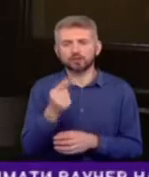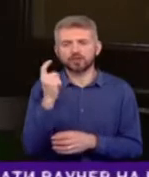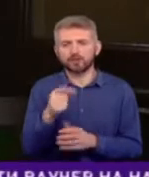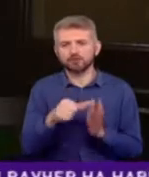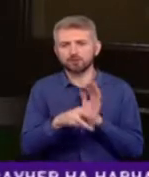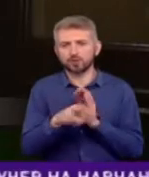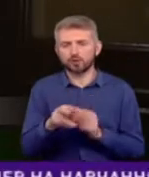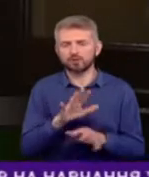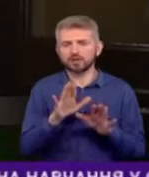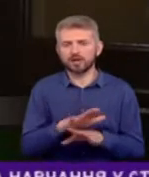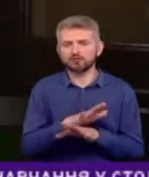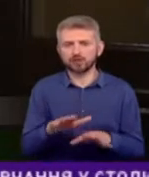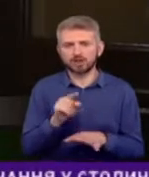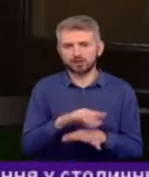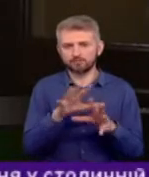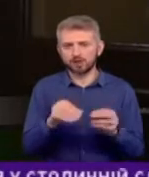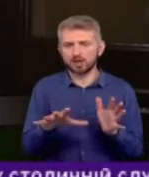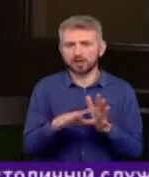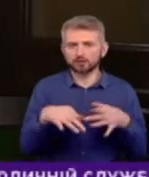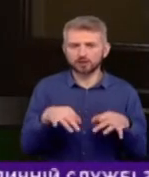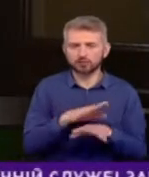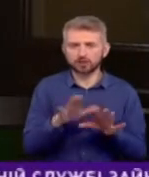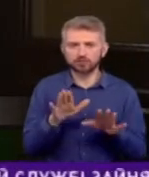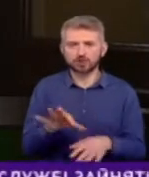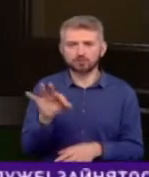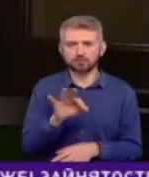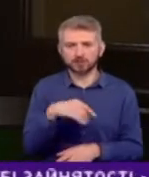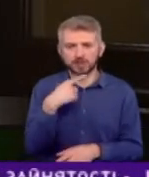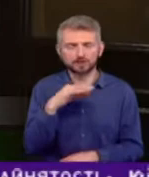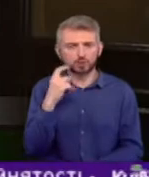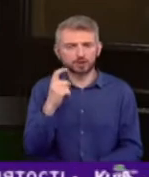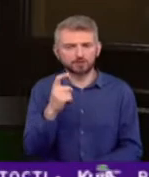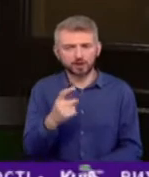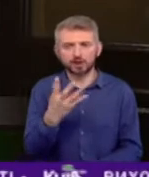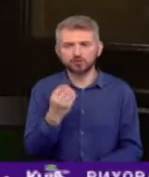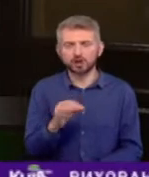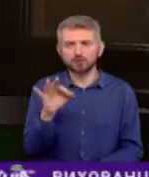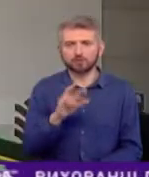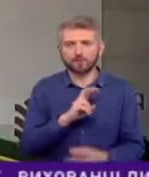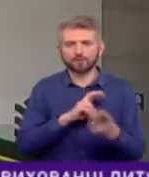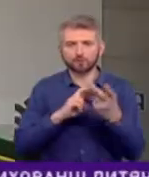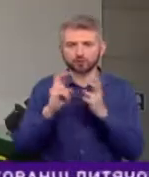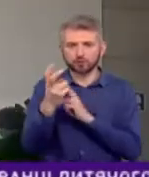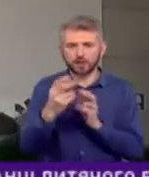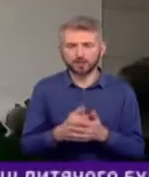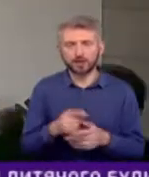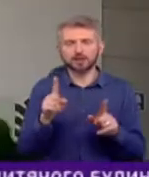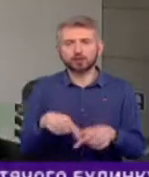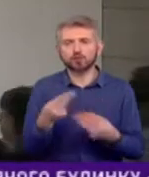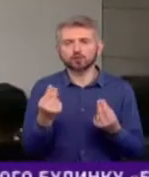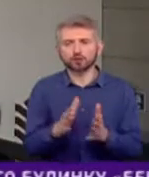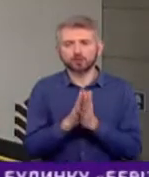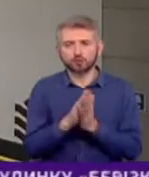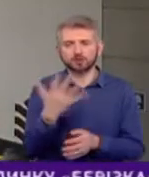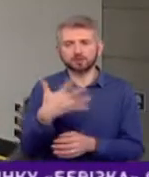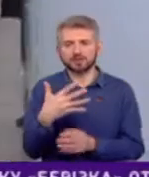там не лише, там в принципі, електротранспорт, не лише йдеться про трамваї, але іще і про фунікулер. А також кошти просять на